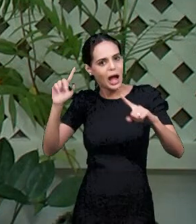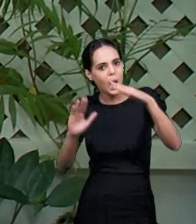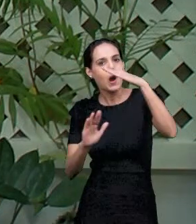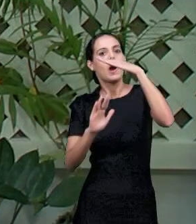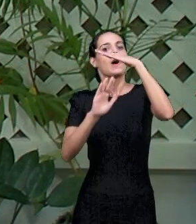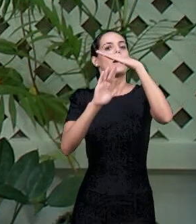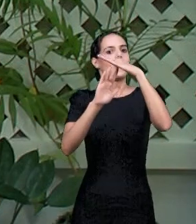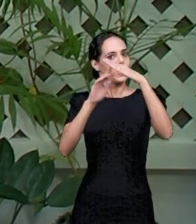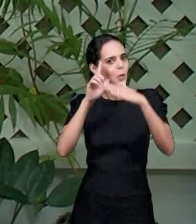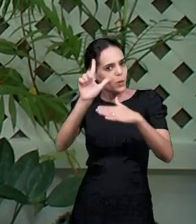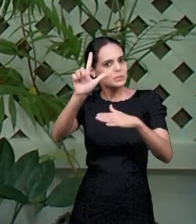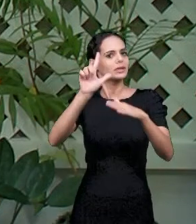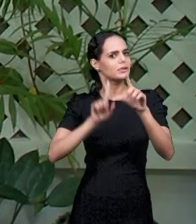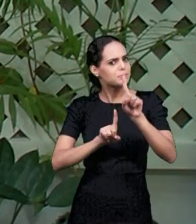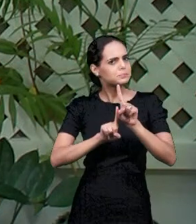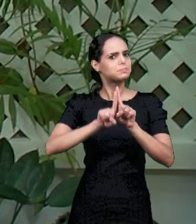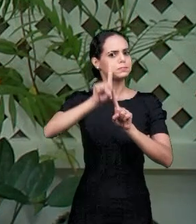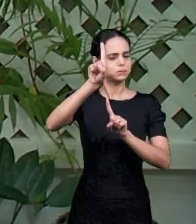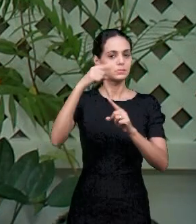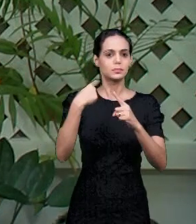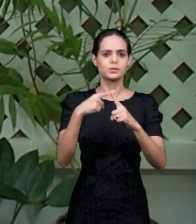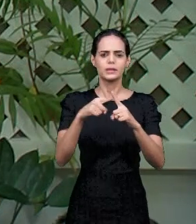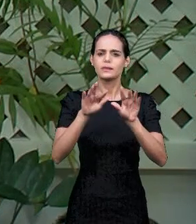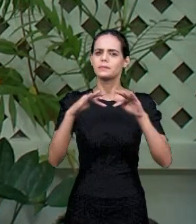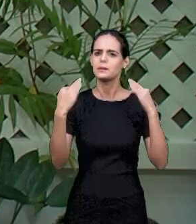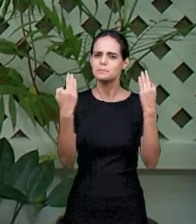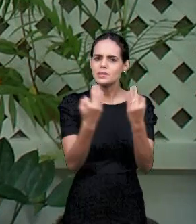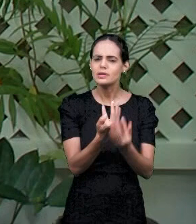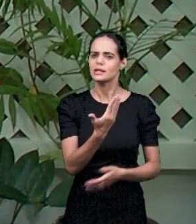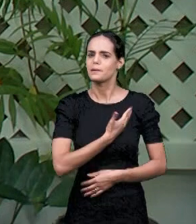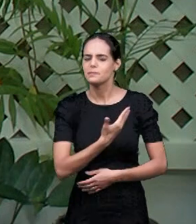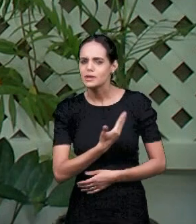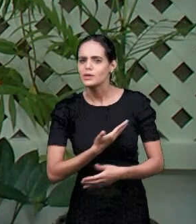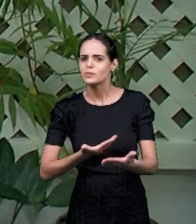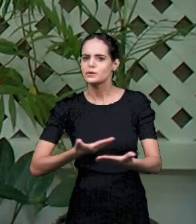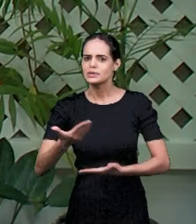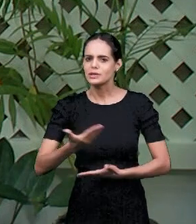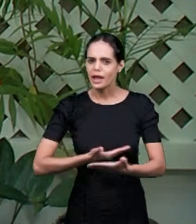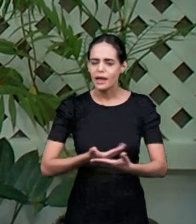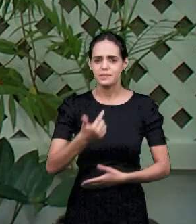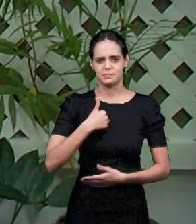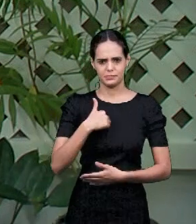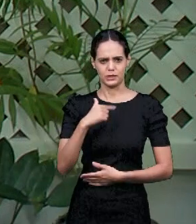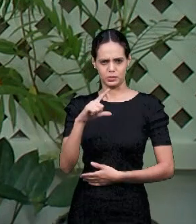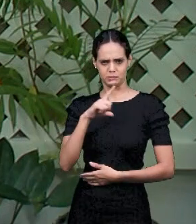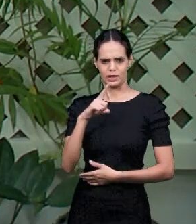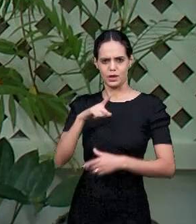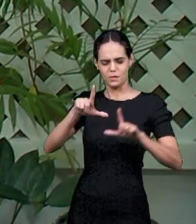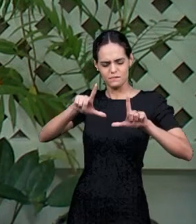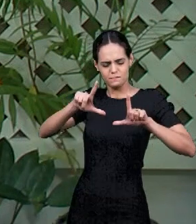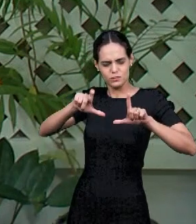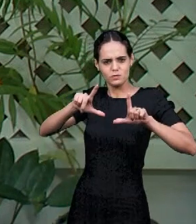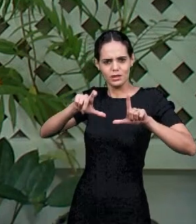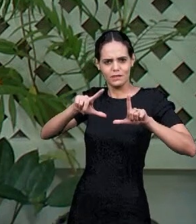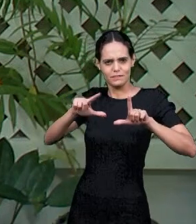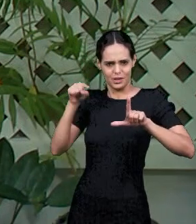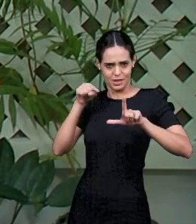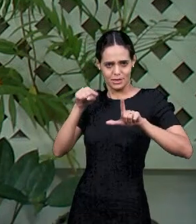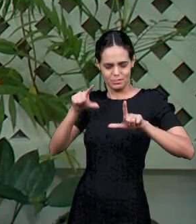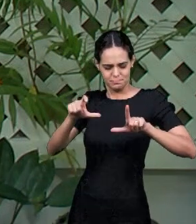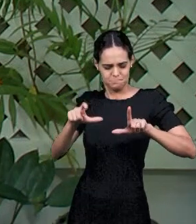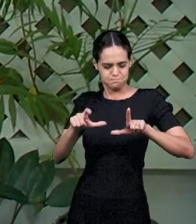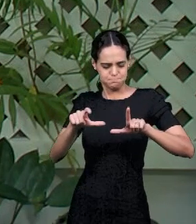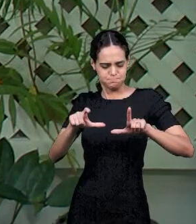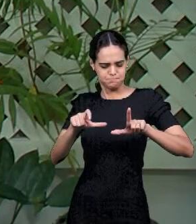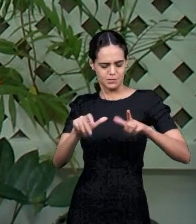qu'il y a la participation des familles. J'ai ici même une photographie ici, une photo